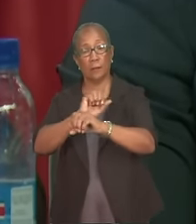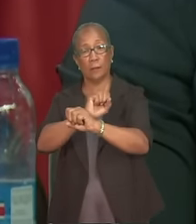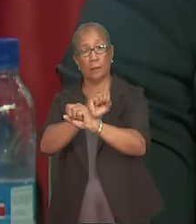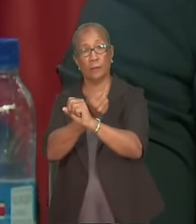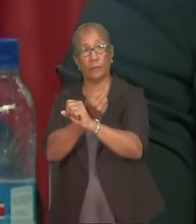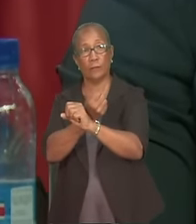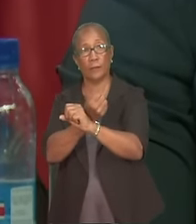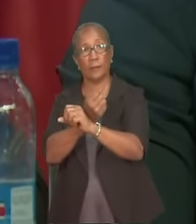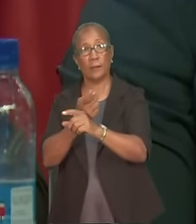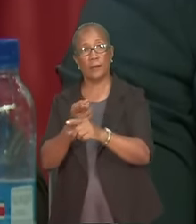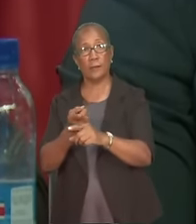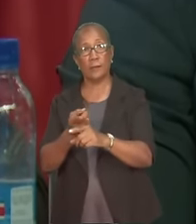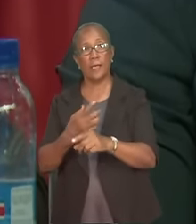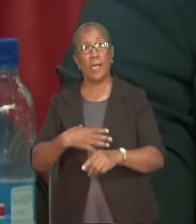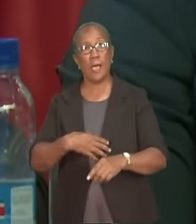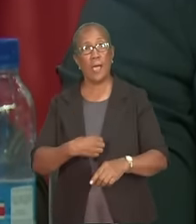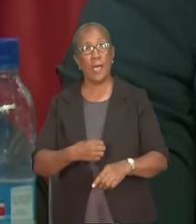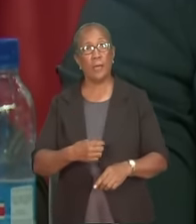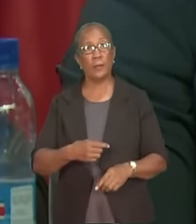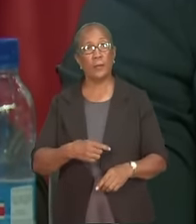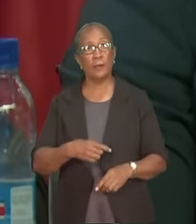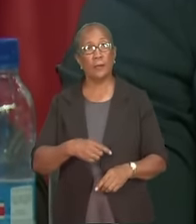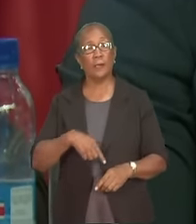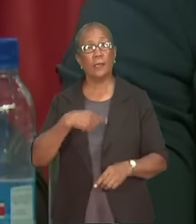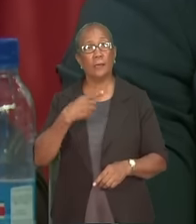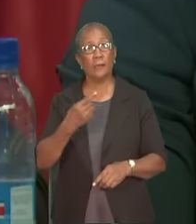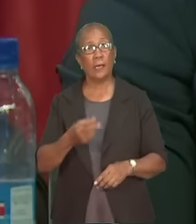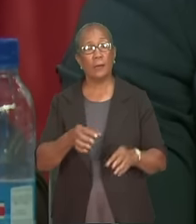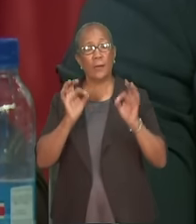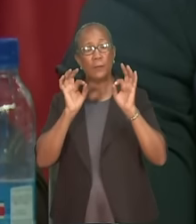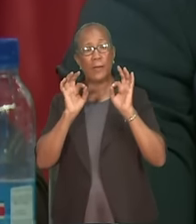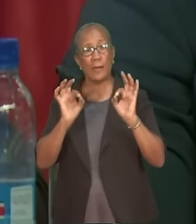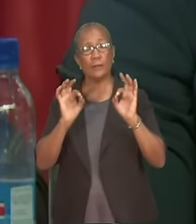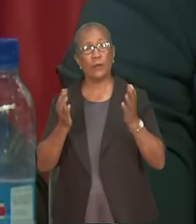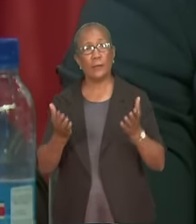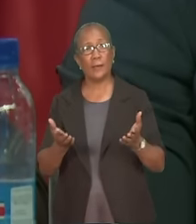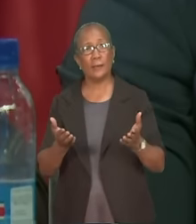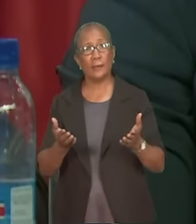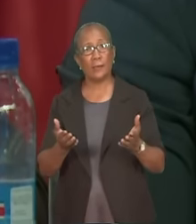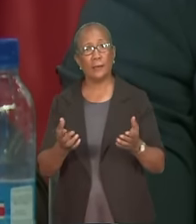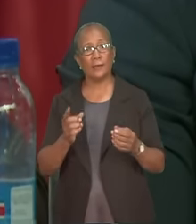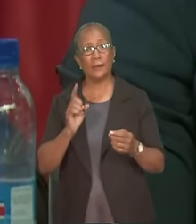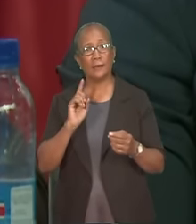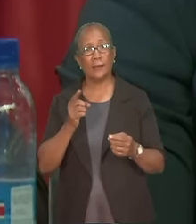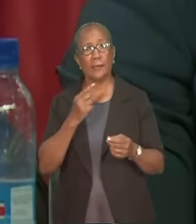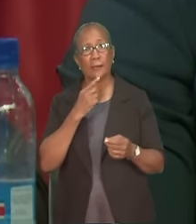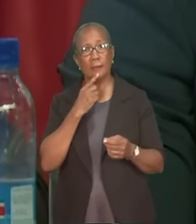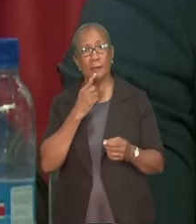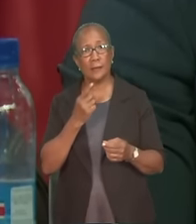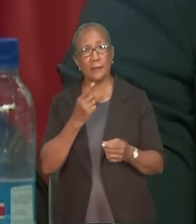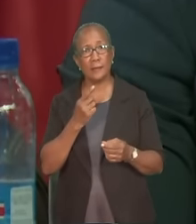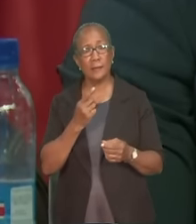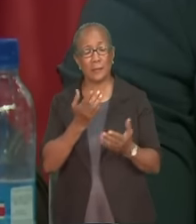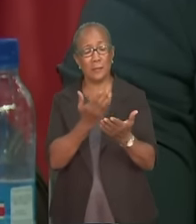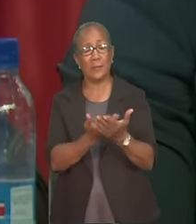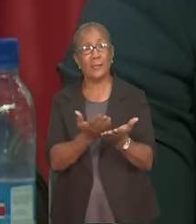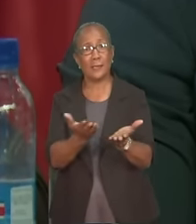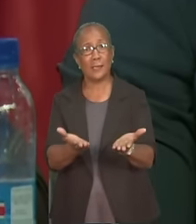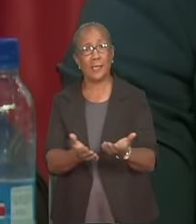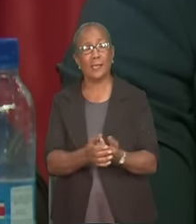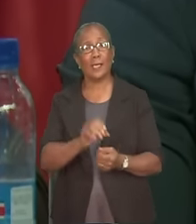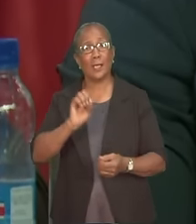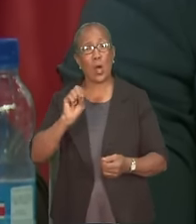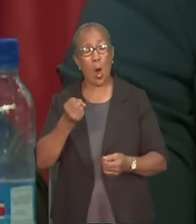gedetineerde inricht, heb je te voldoen aan bepaalde formaliteiten. En dat is dus een beschikking